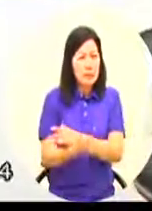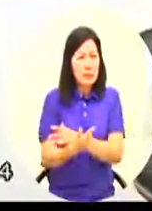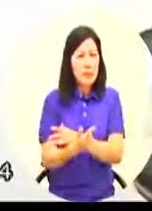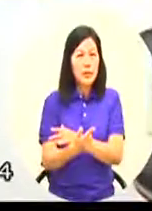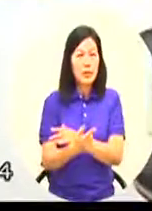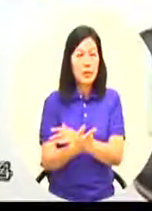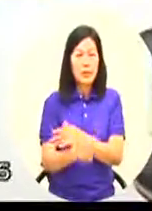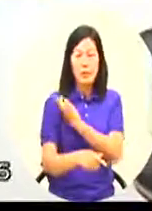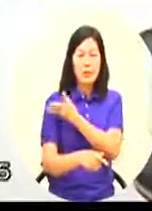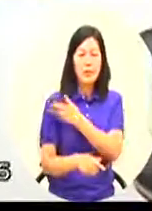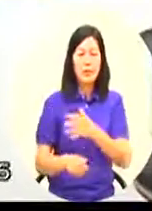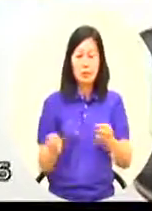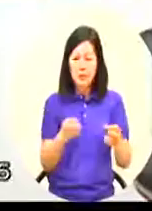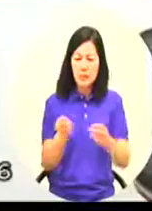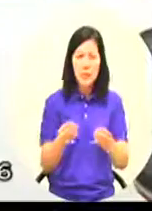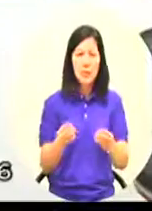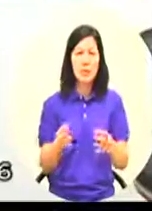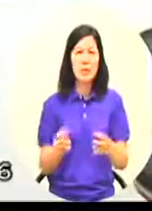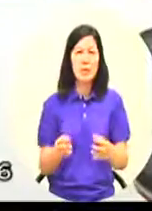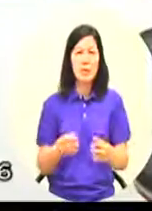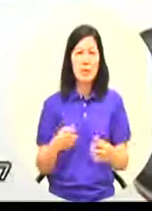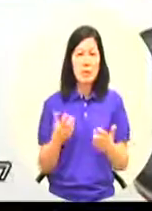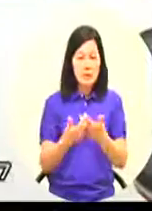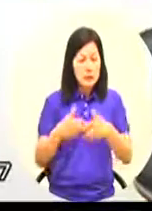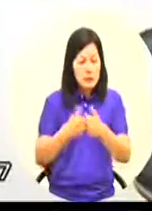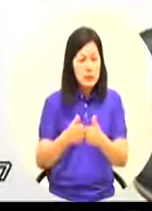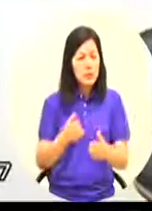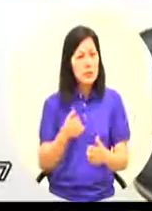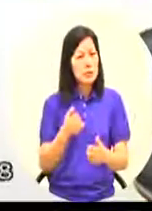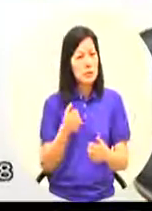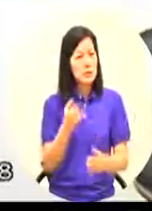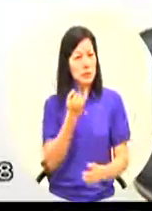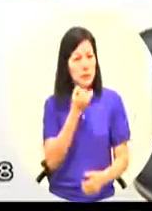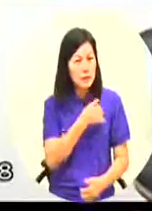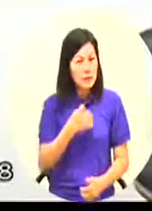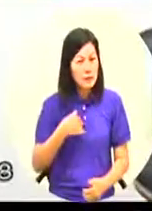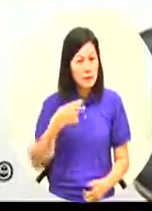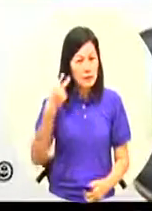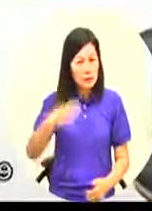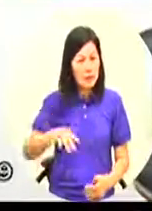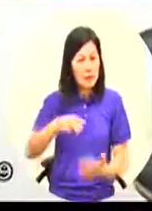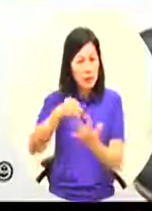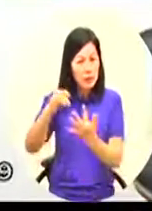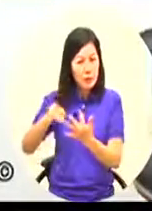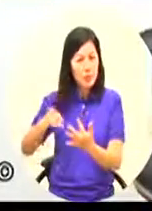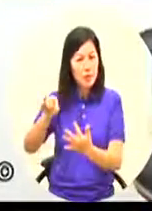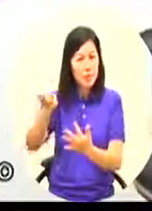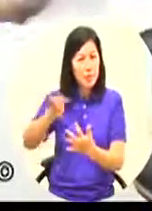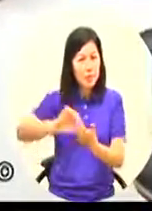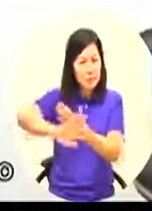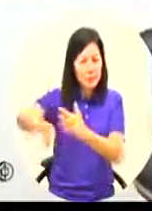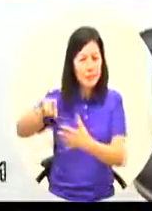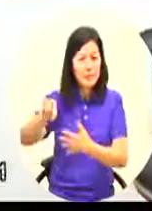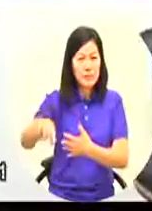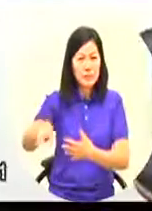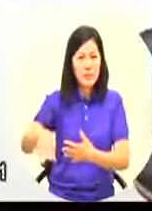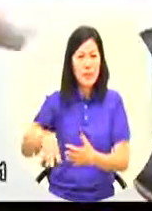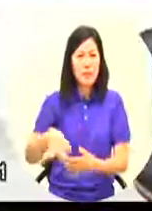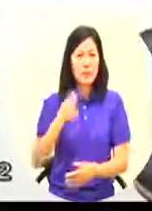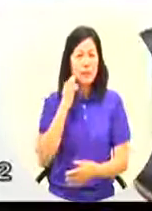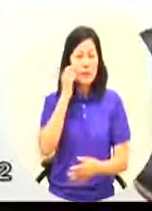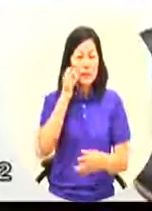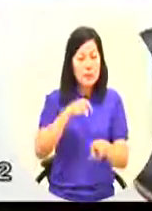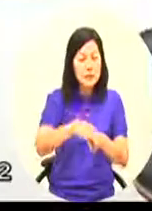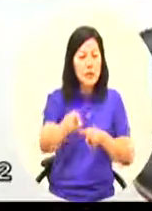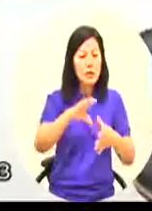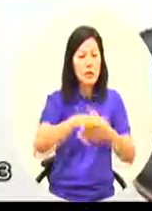不管你要协调，有没有机会，有没有可能找其他的地方，看到铁道文化区这么大的土